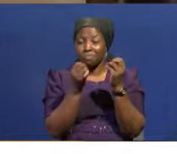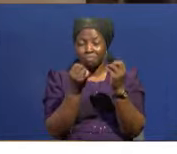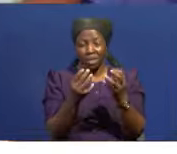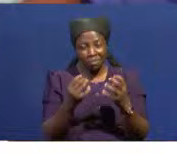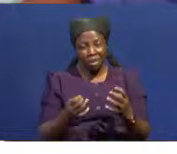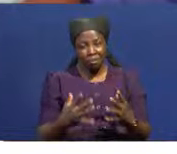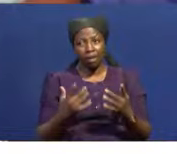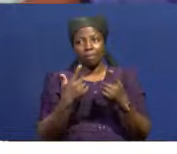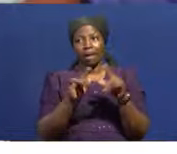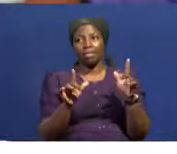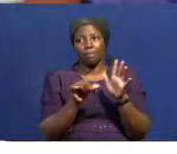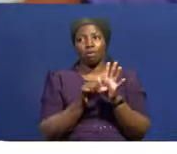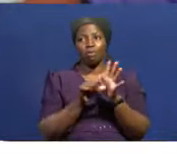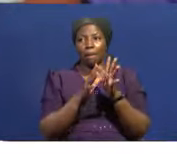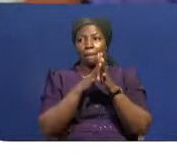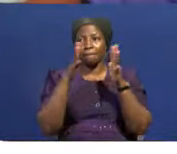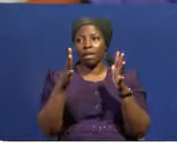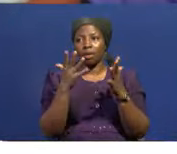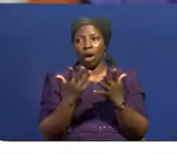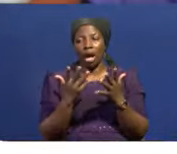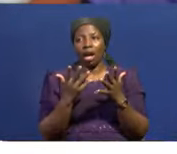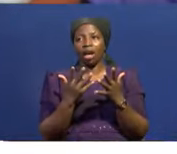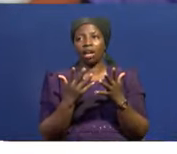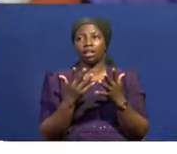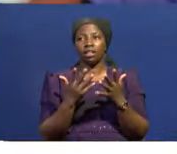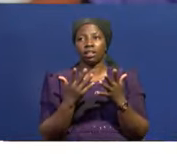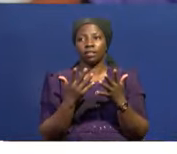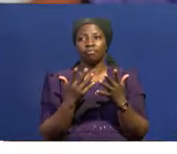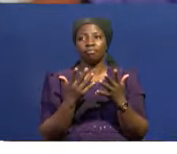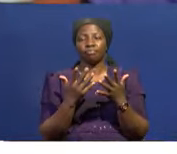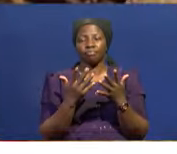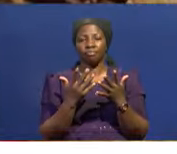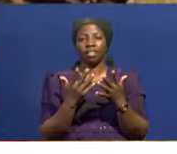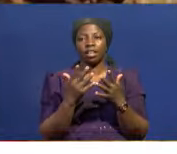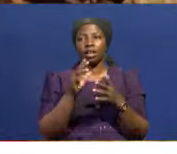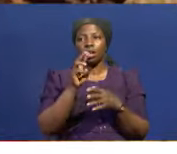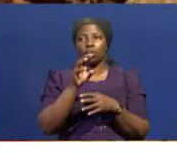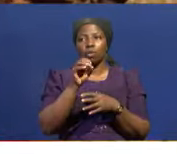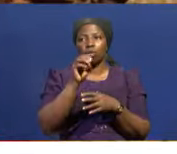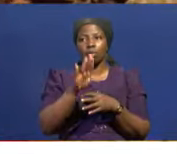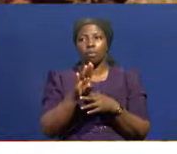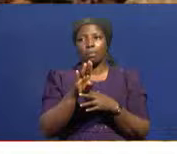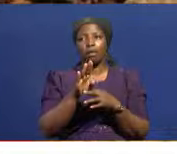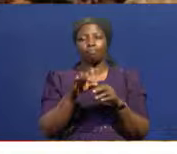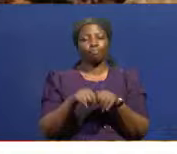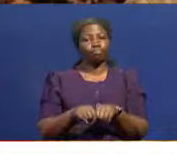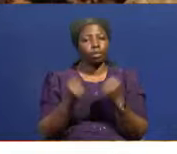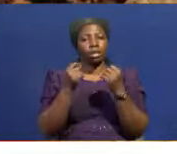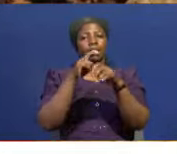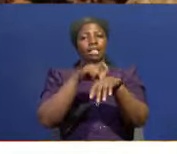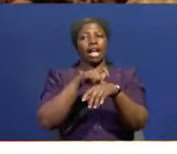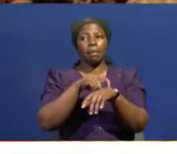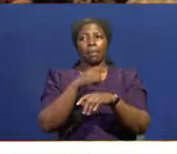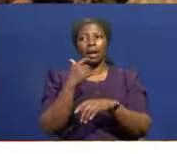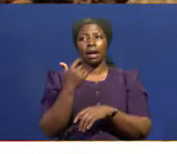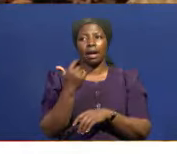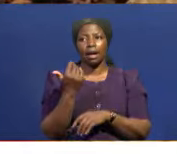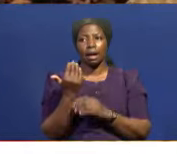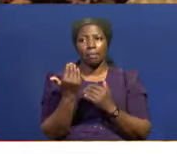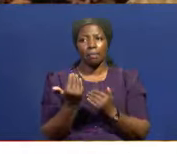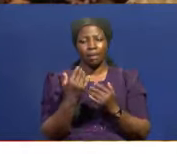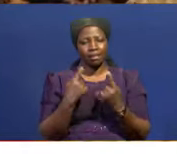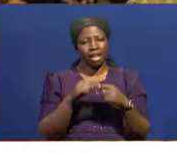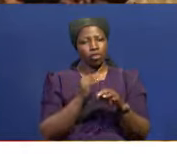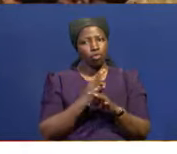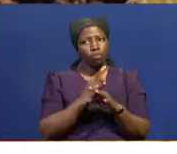makubwa tunapata hapa ni kizazi kinapasuka wakati mtoto anasukuma. Ni jukumu la mzazi, kwanza jukumu ni la mzazi, na